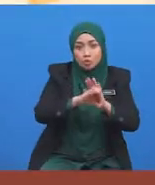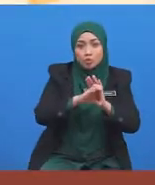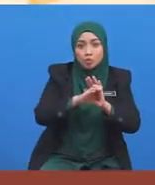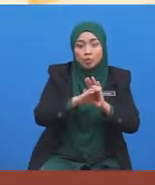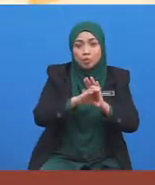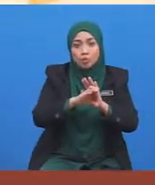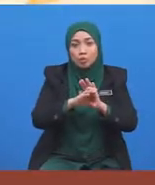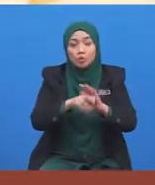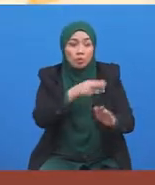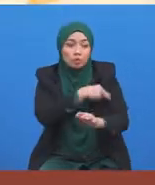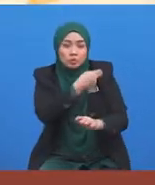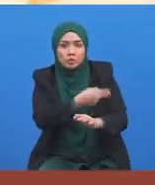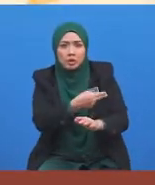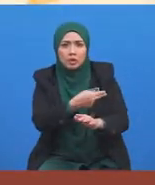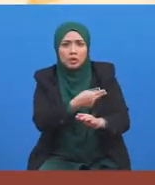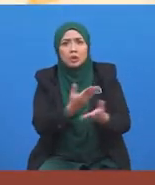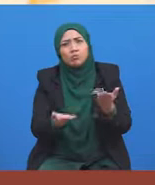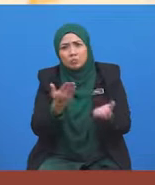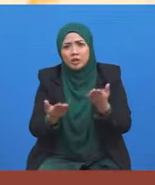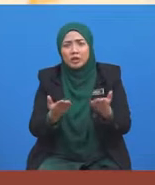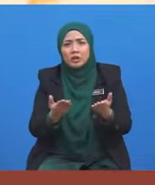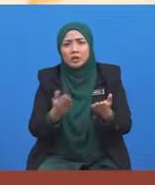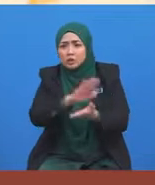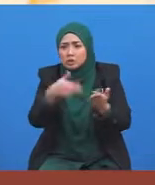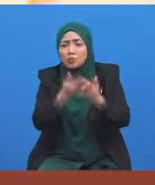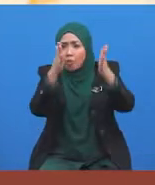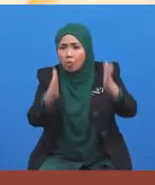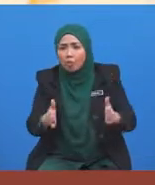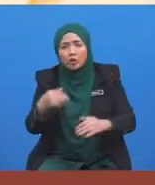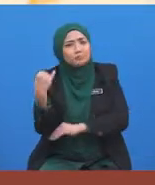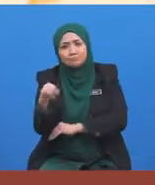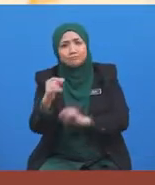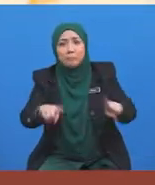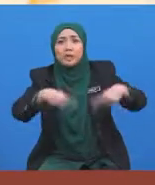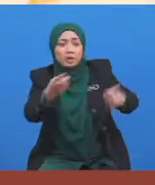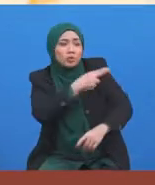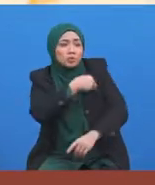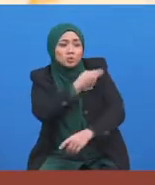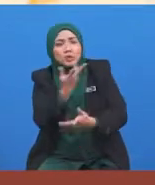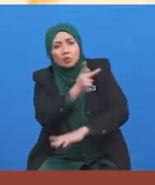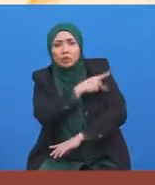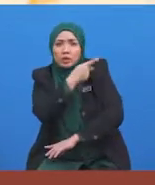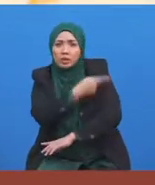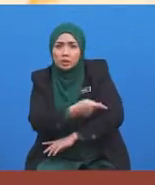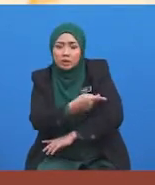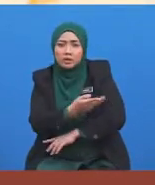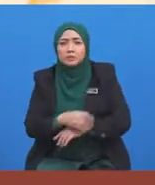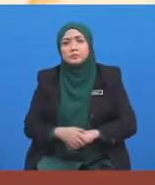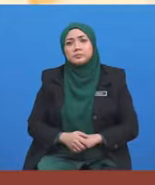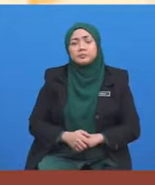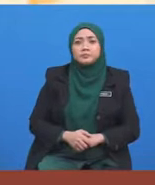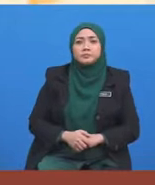atas penduduk sekitar untuk mendapatkan rawatan kesihatan. Kemusnahan bangunan lain juga akan